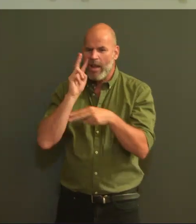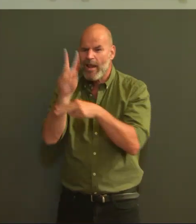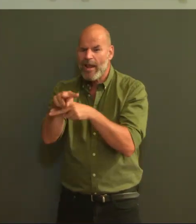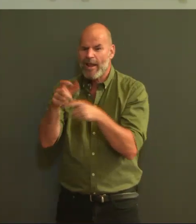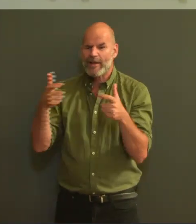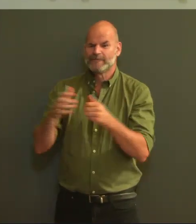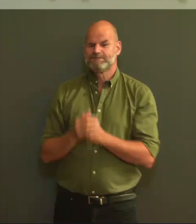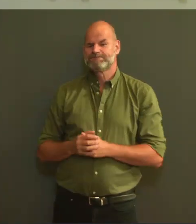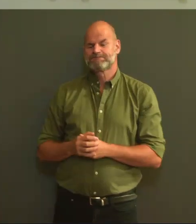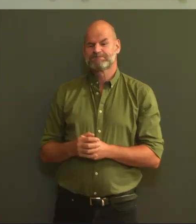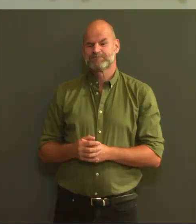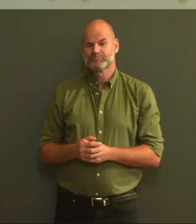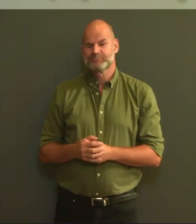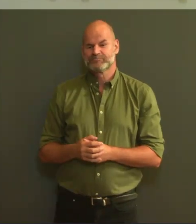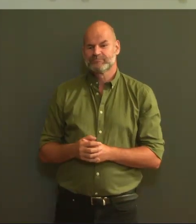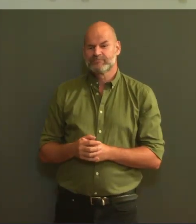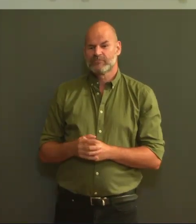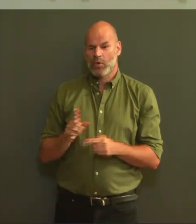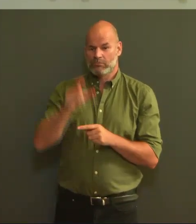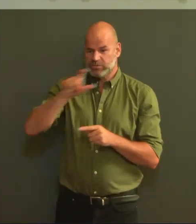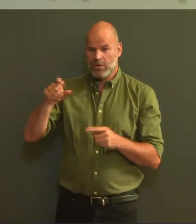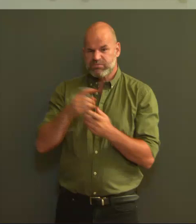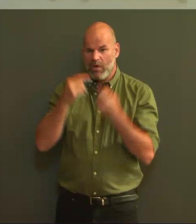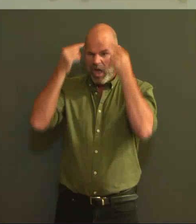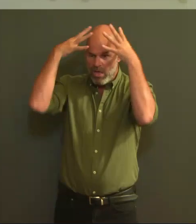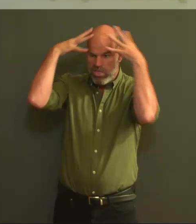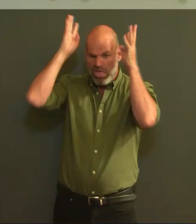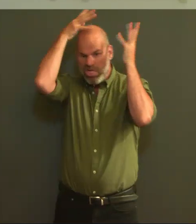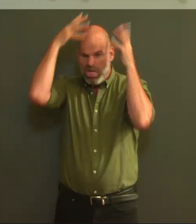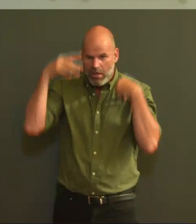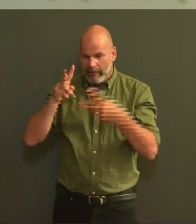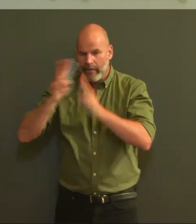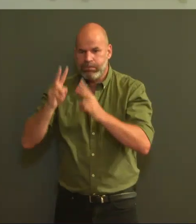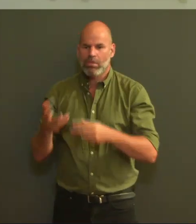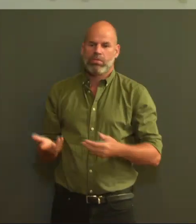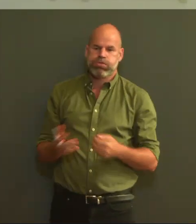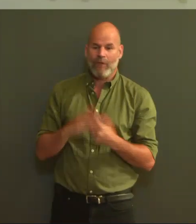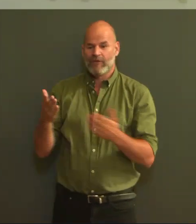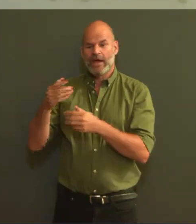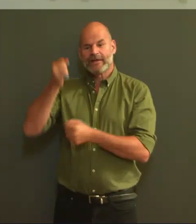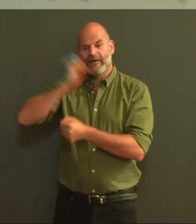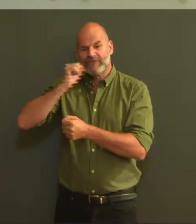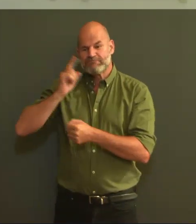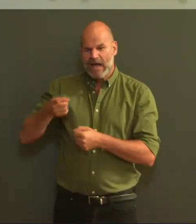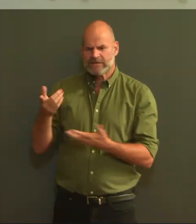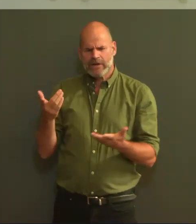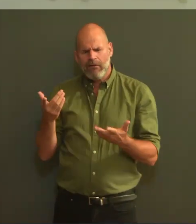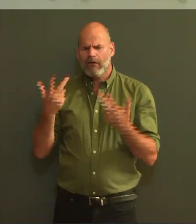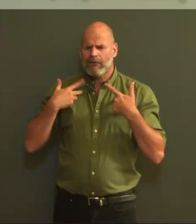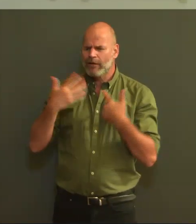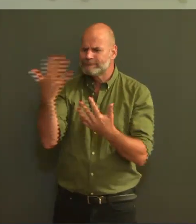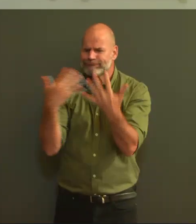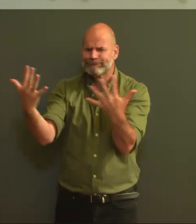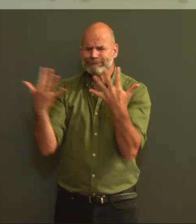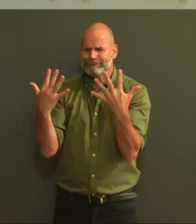al die coronakoepjes. Of een cafébaas die zijn klanten minstens even hard mist dan zijn klanten hem. Het zijn maar